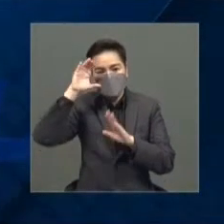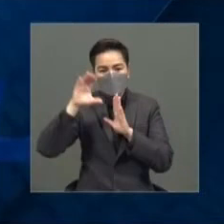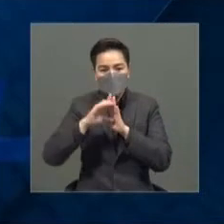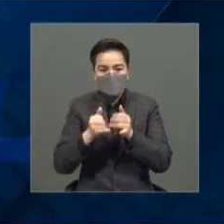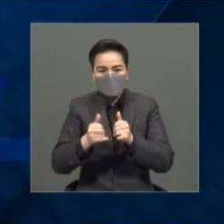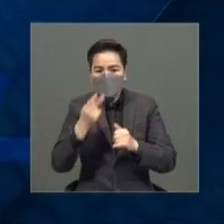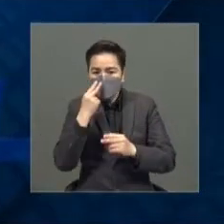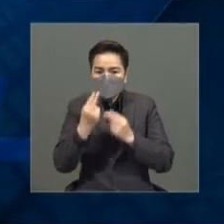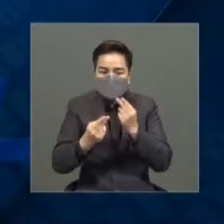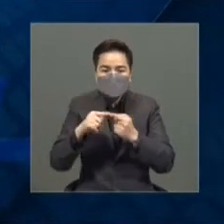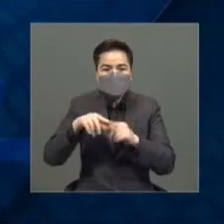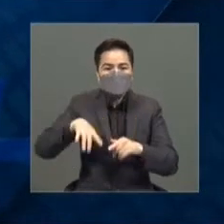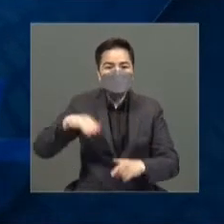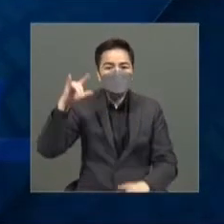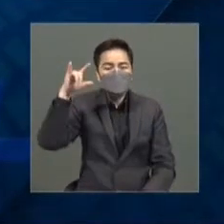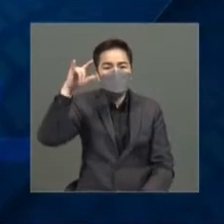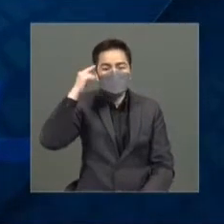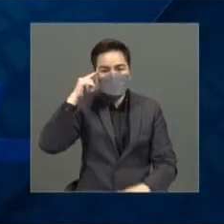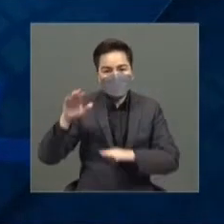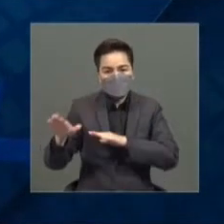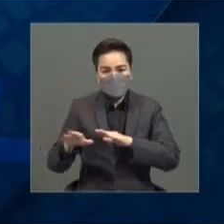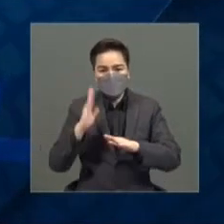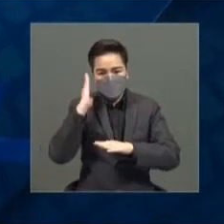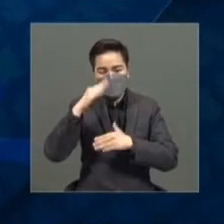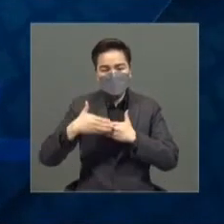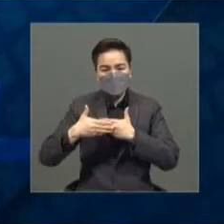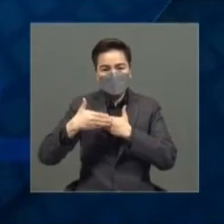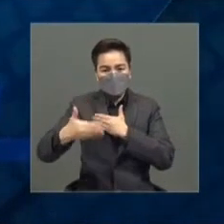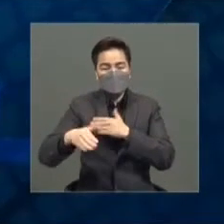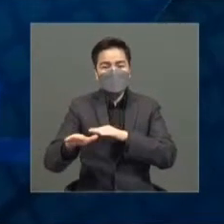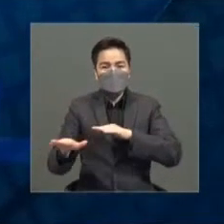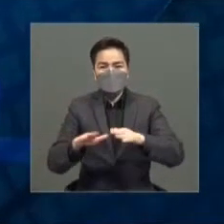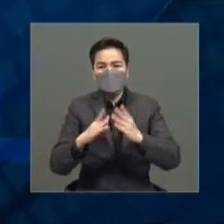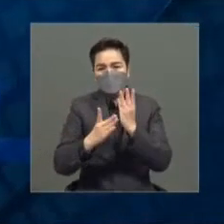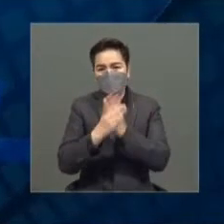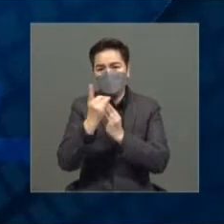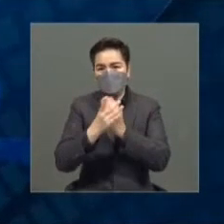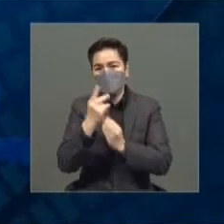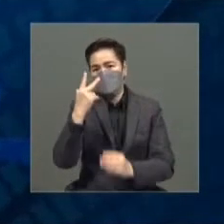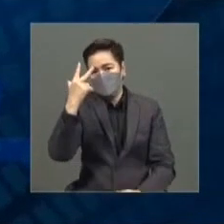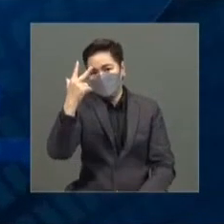ารไปตรวจเยี่ยมจะมีการเตรียมการจากนี้อีกใช้เวลา3สัปด